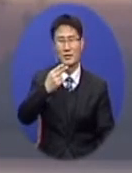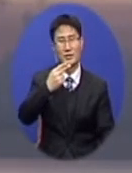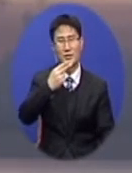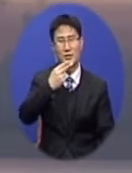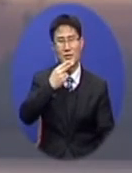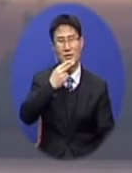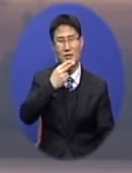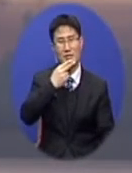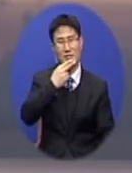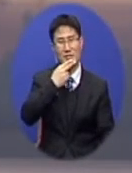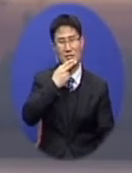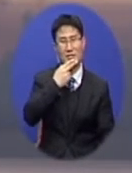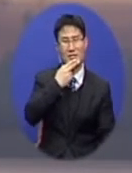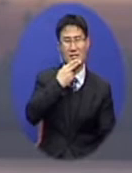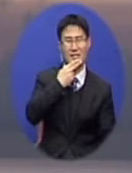없어요.